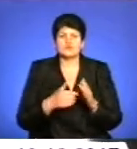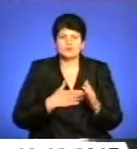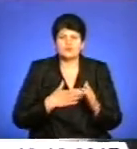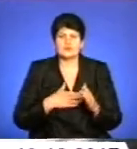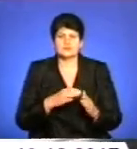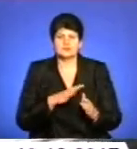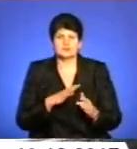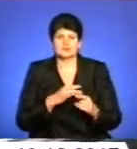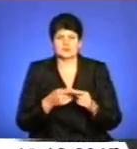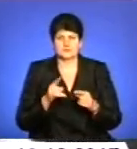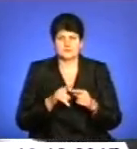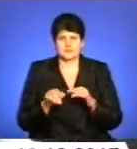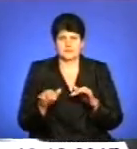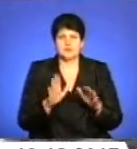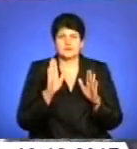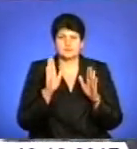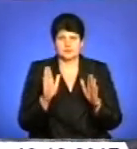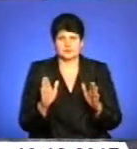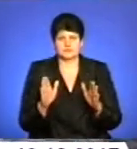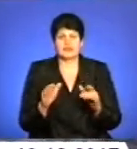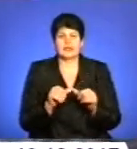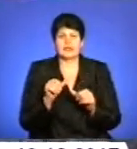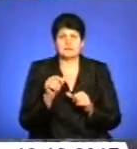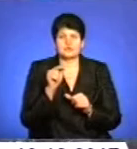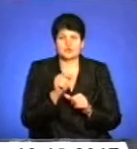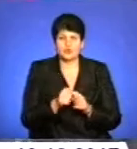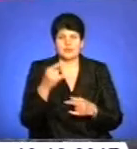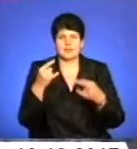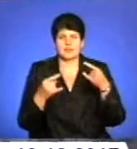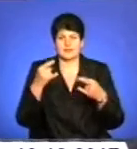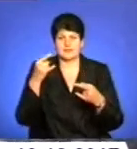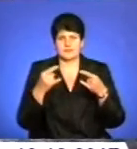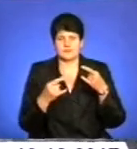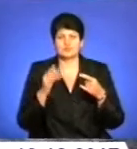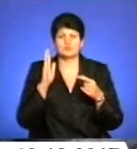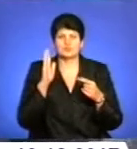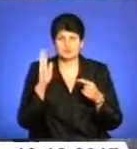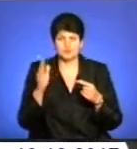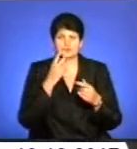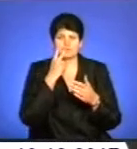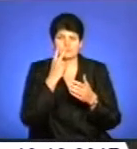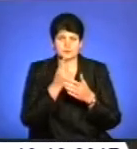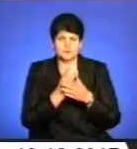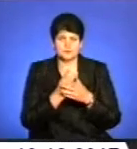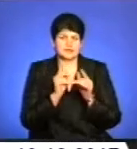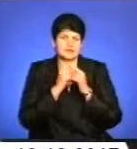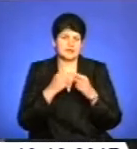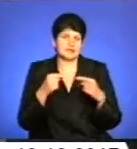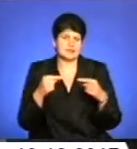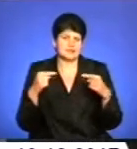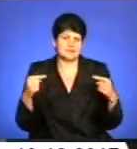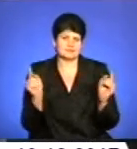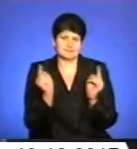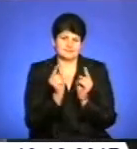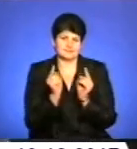такі процеси, значить вони і будуть відбуватися. Крім того, на телевізорі даному будуть транслюватися різноманітні трейлери,